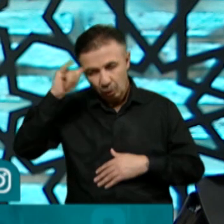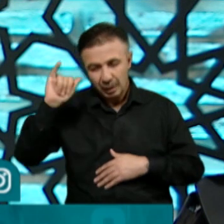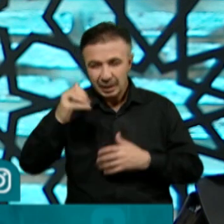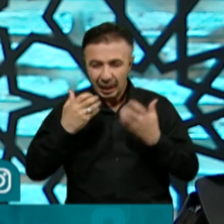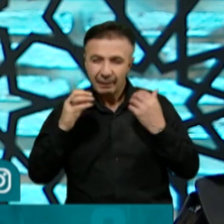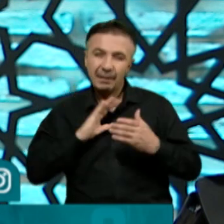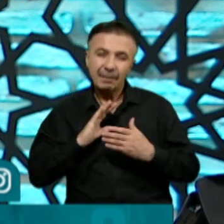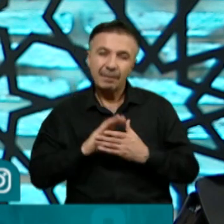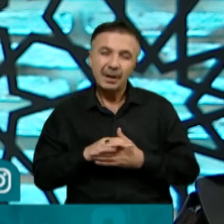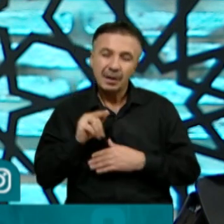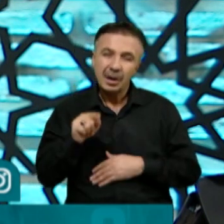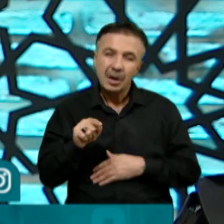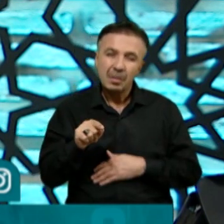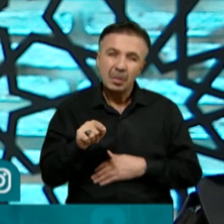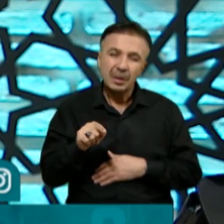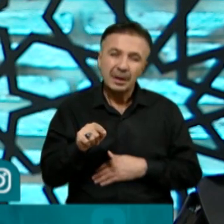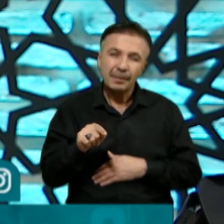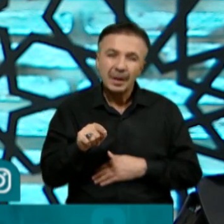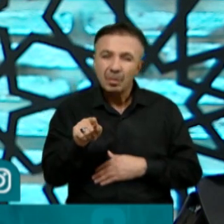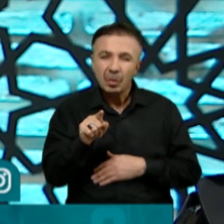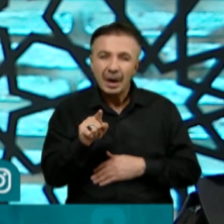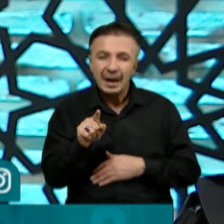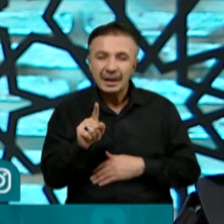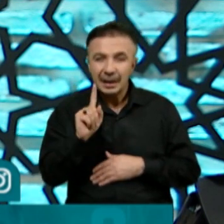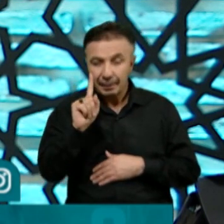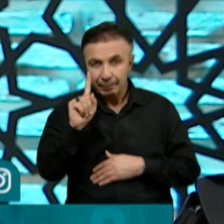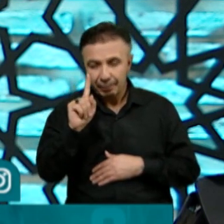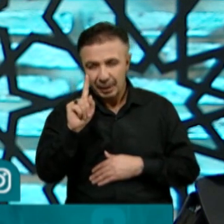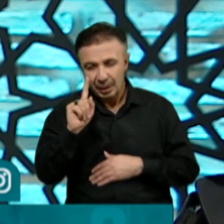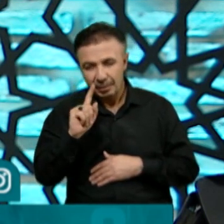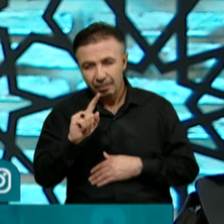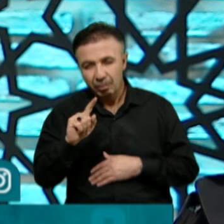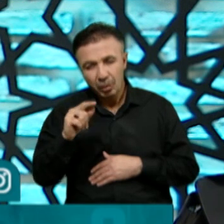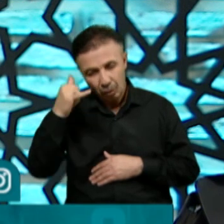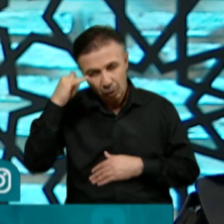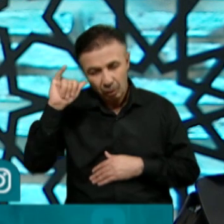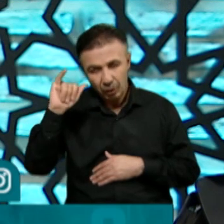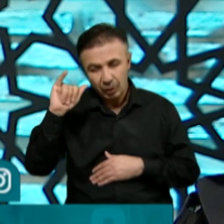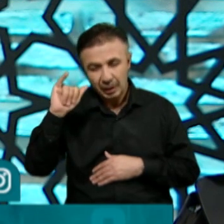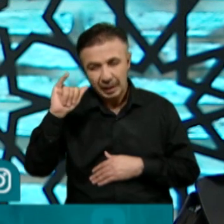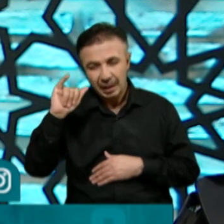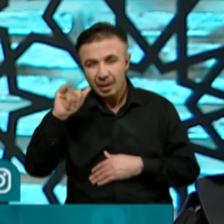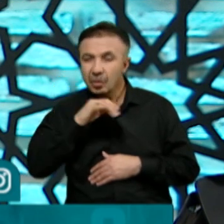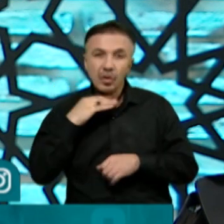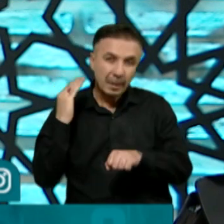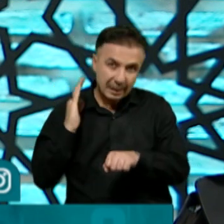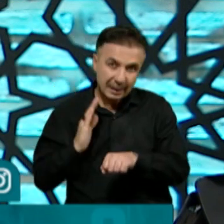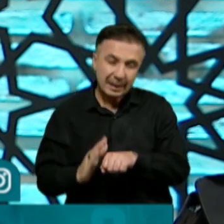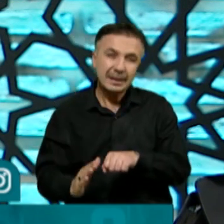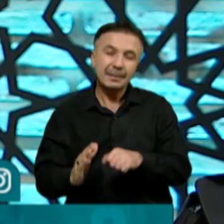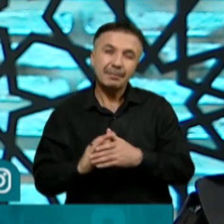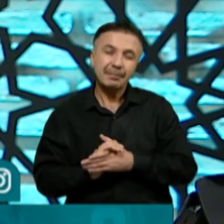20 Temmuz 2021'e denk geliyor bu sığırın büyükbaş hayvanın bu durumda kurban edilmesi